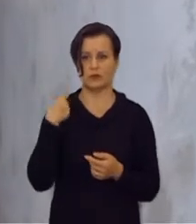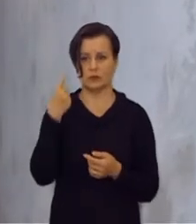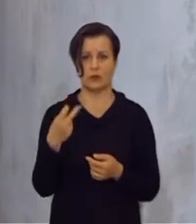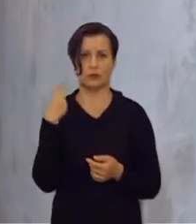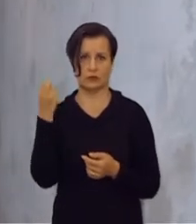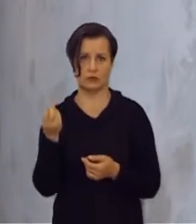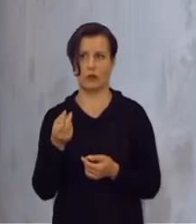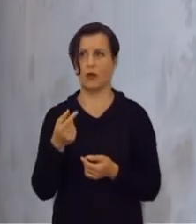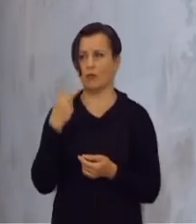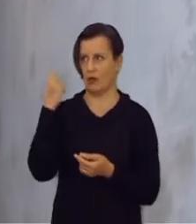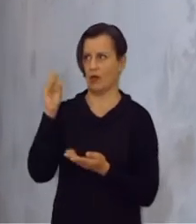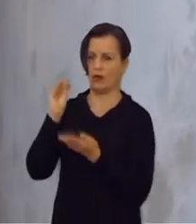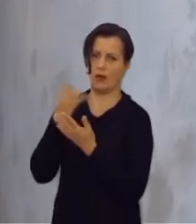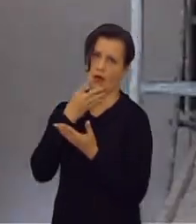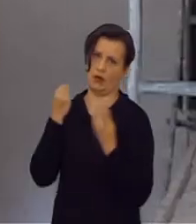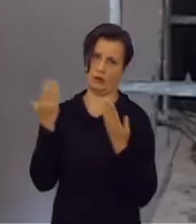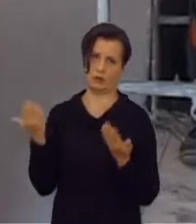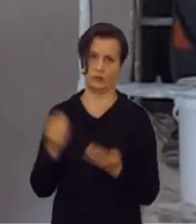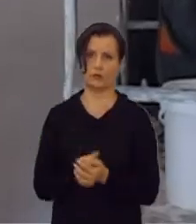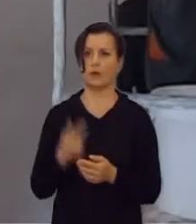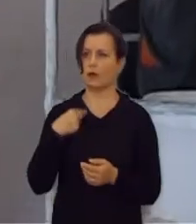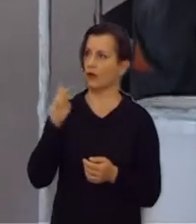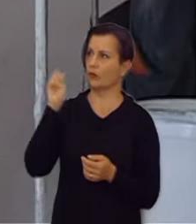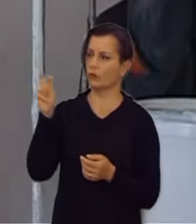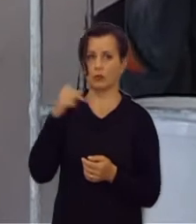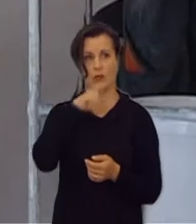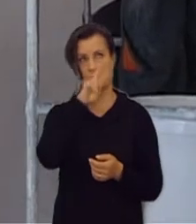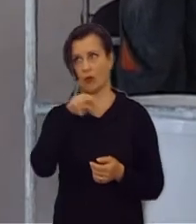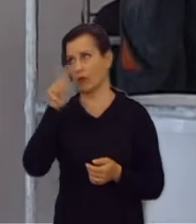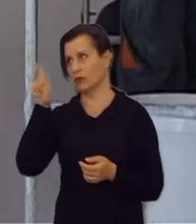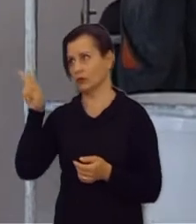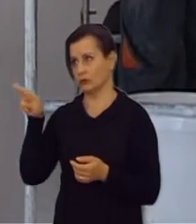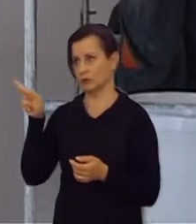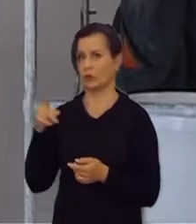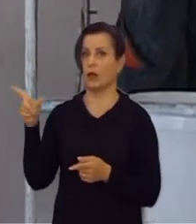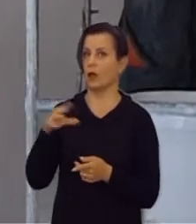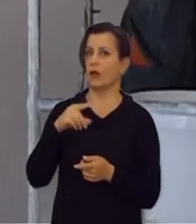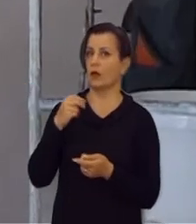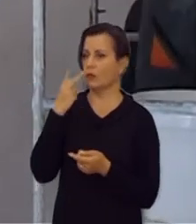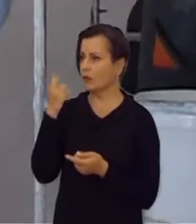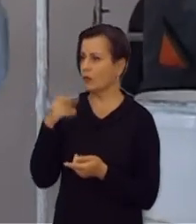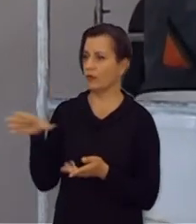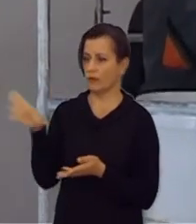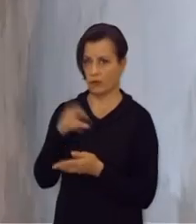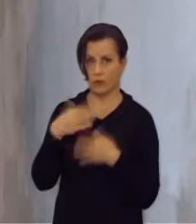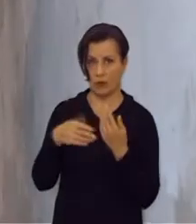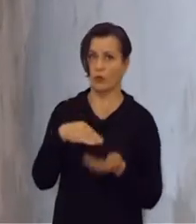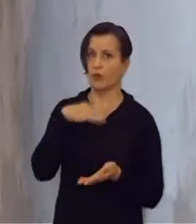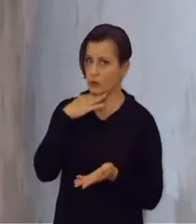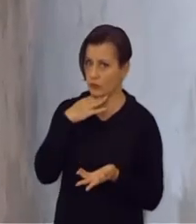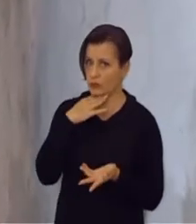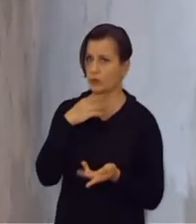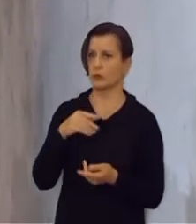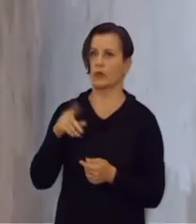po savaitės kitos jau bus rezultatas gražesnis. Užeinu, pasižvalgau, pasižiūriu, ar visko užtenka,